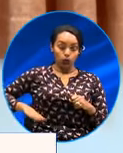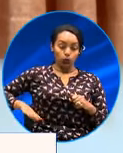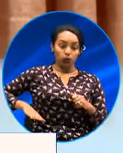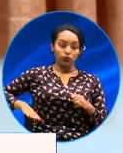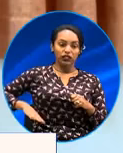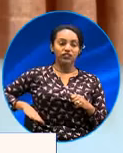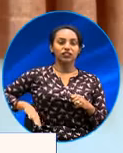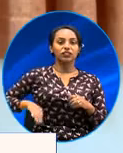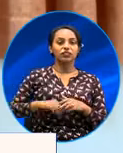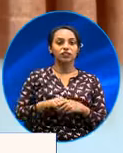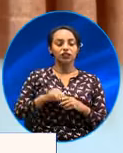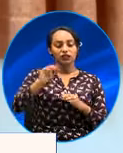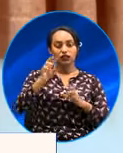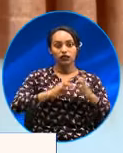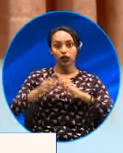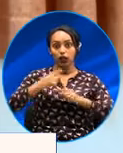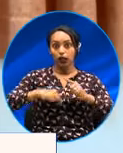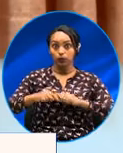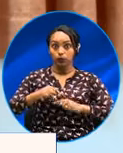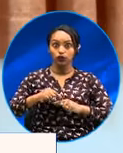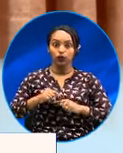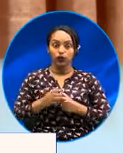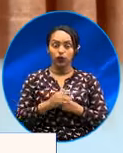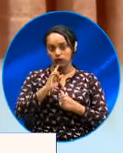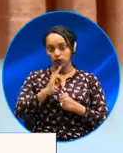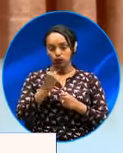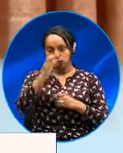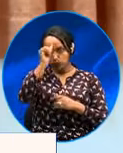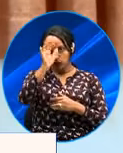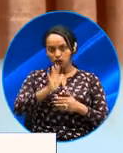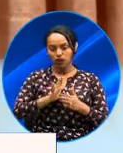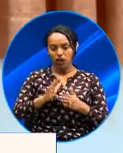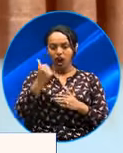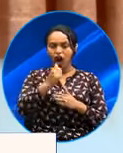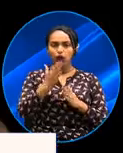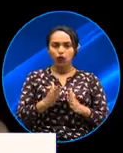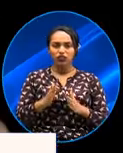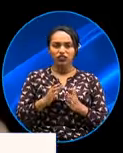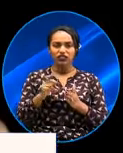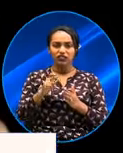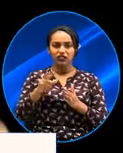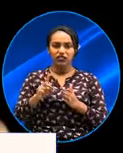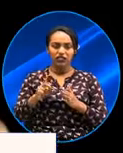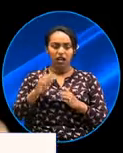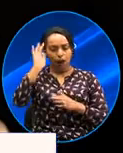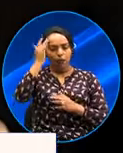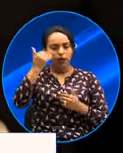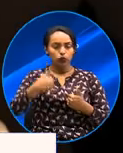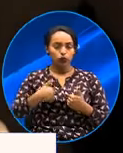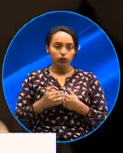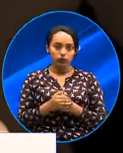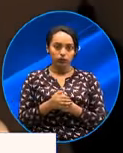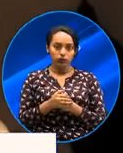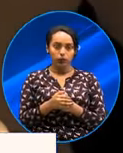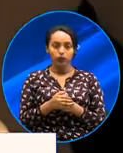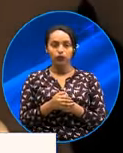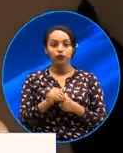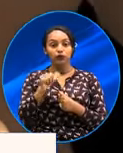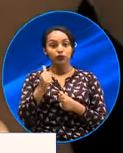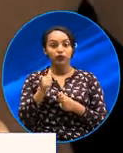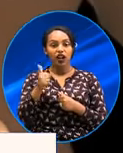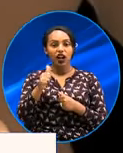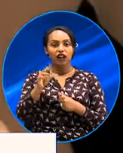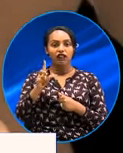የጉበት ችግር አምጪ ነው። ብዙ ሰዎች አልኮሊክ ሊቨር ዲዚዝ ያማቸዋል።